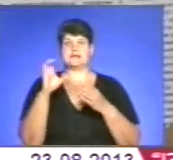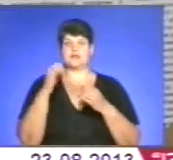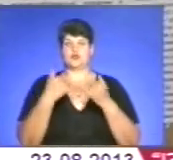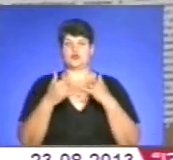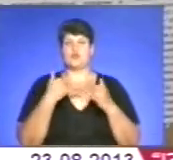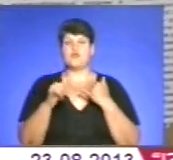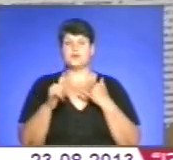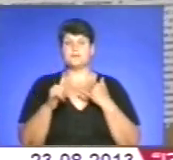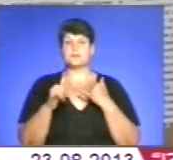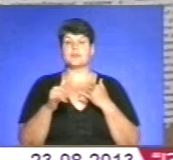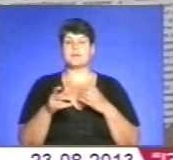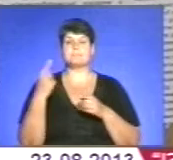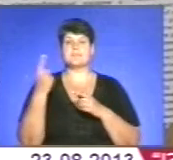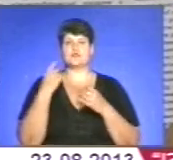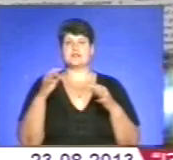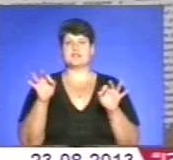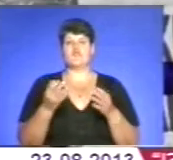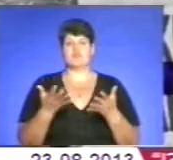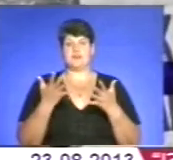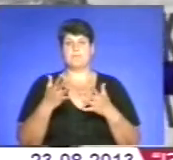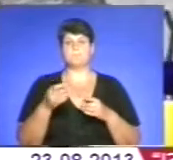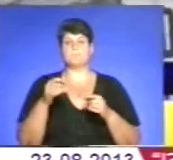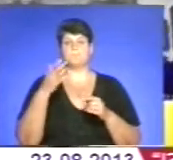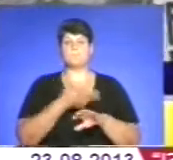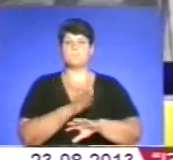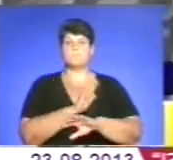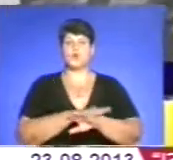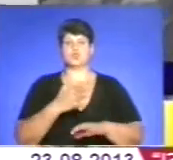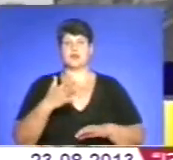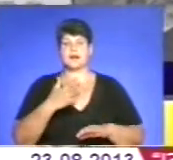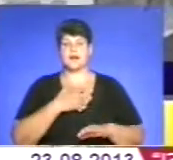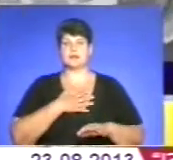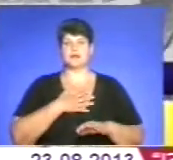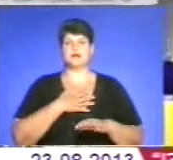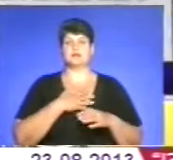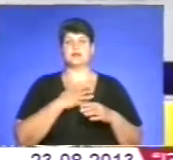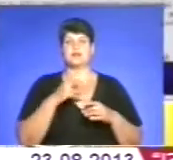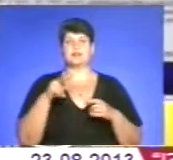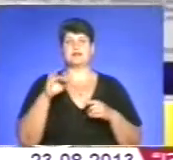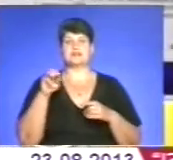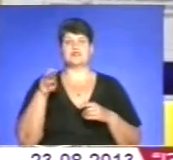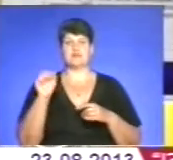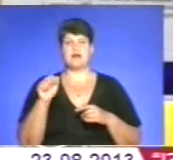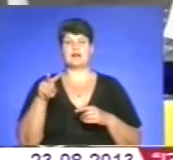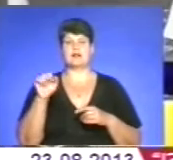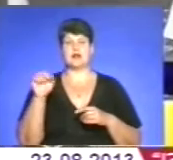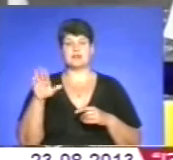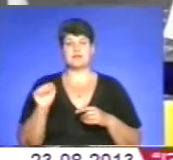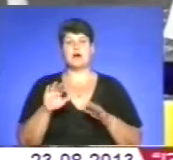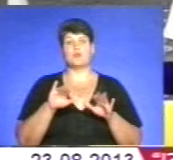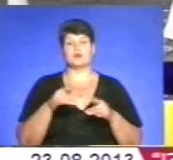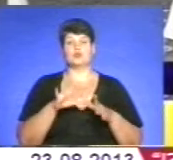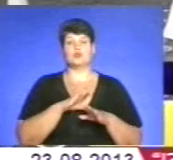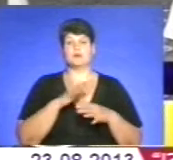Першими незалежність України визнали Польща та Канада, згодом Угорщина, Литва, Латвія та інші країни. Хоча проголошенню незалежності